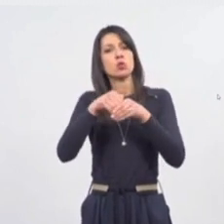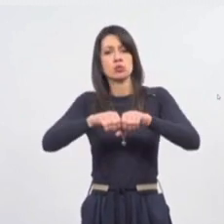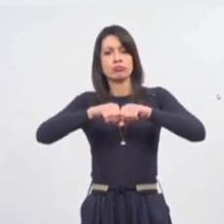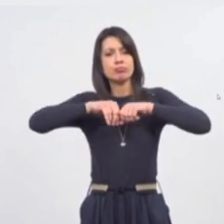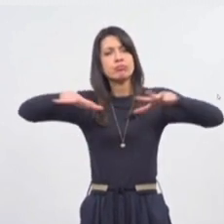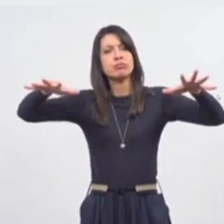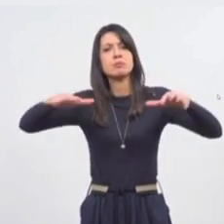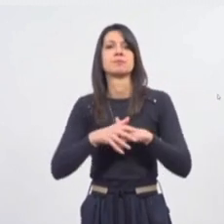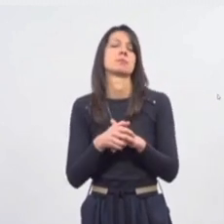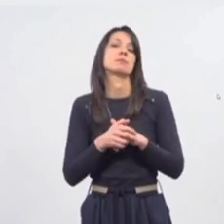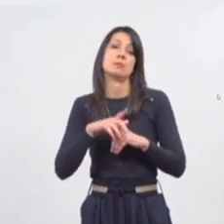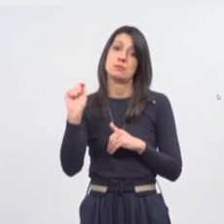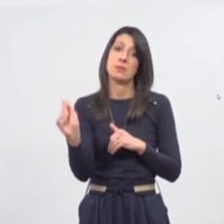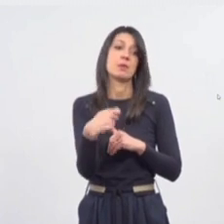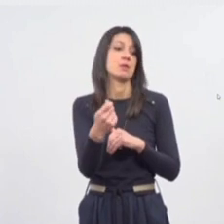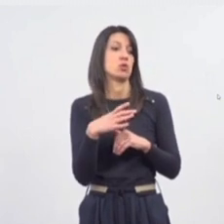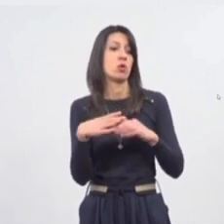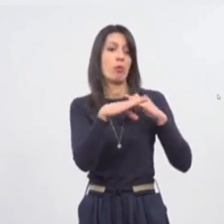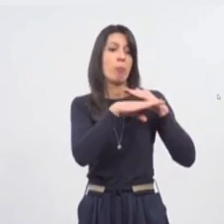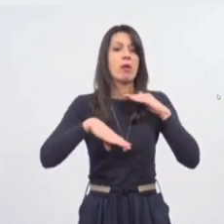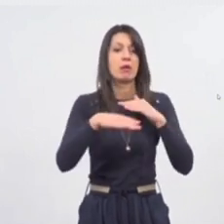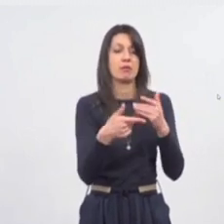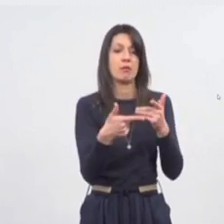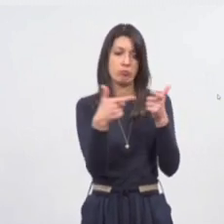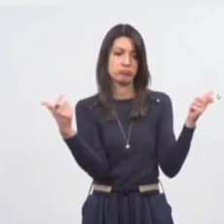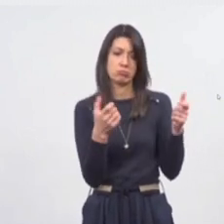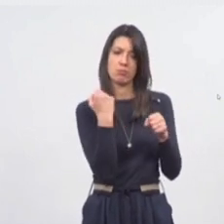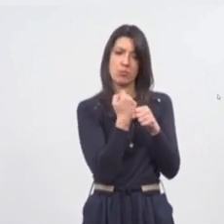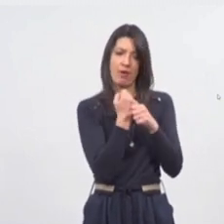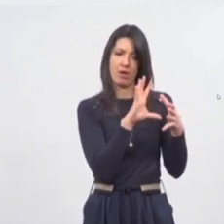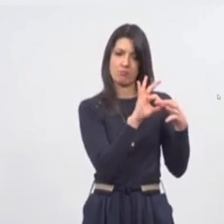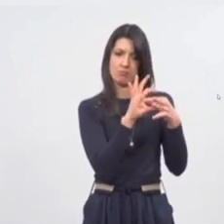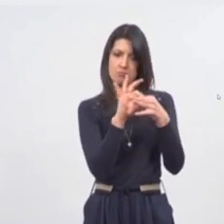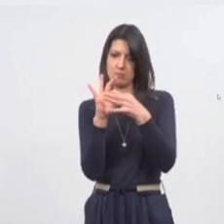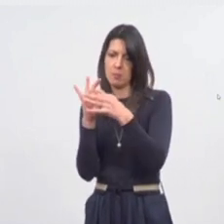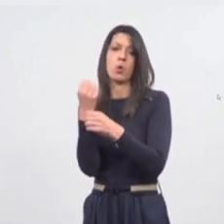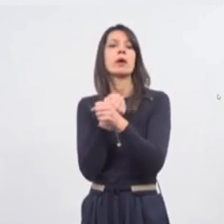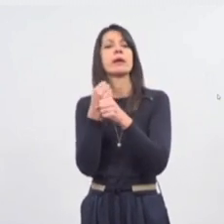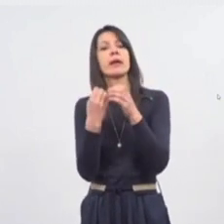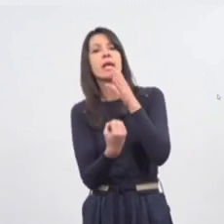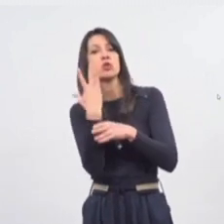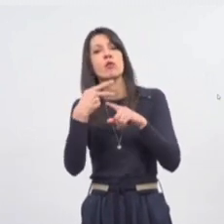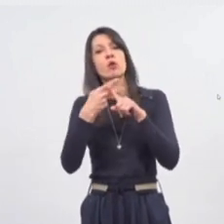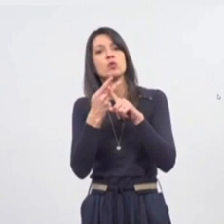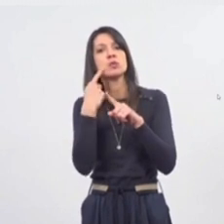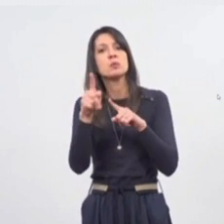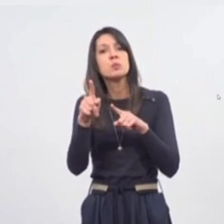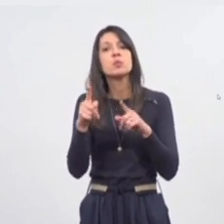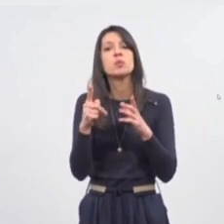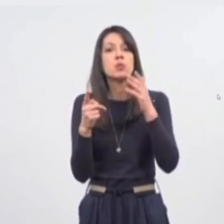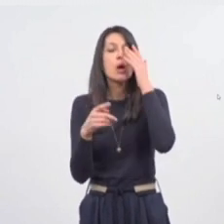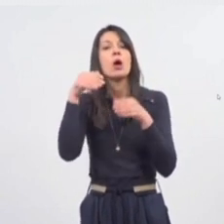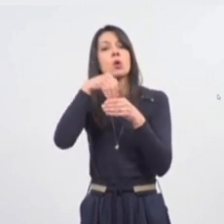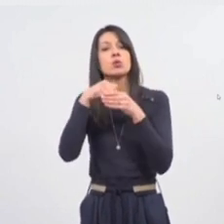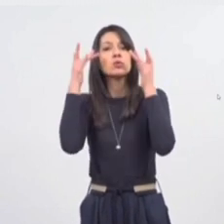travailler, bien entendu, avec les plateformes pour qu'ensemble, nous bâtissions les meilleurs outils de découvrabilité de ces contenus